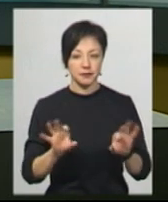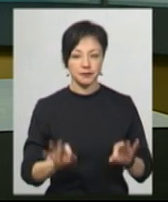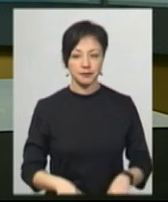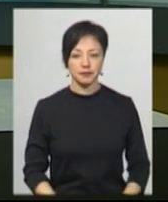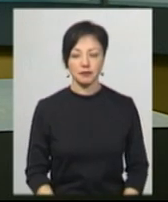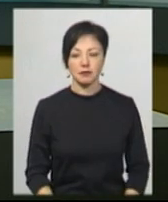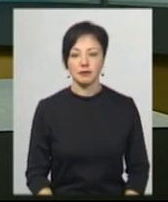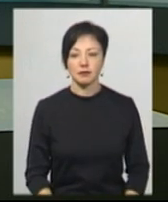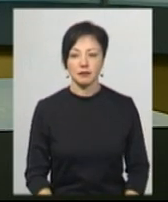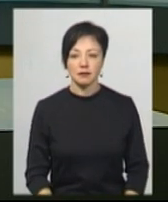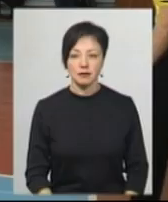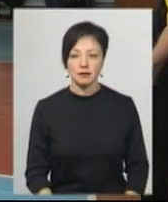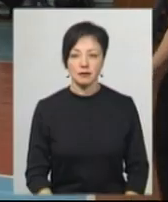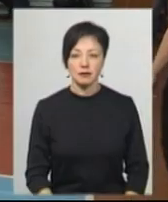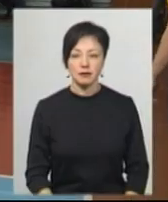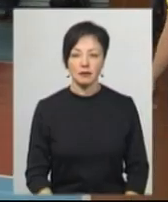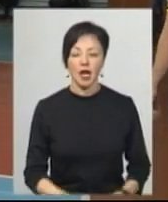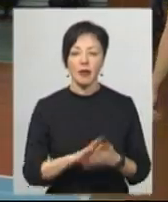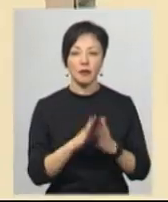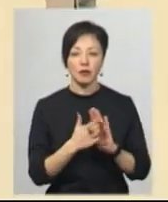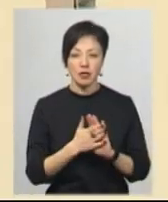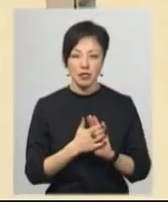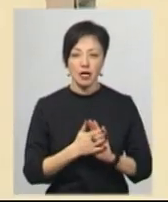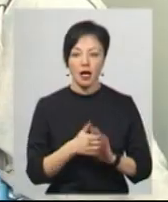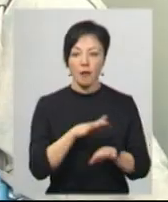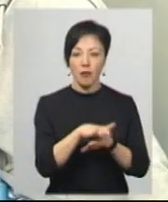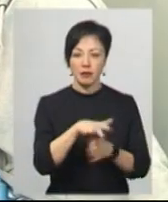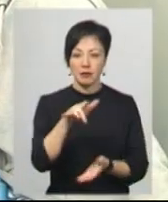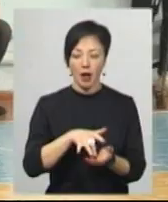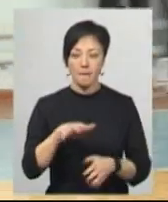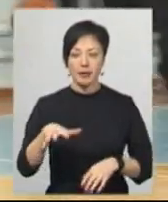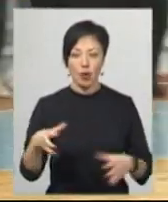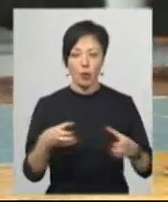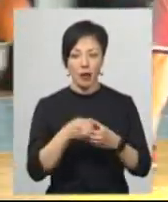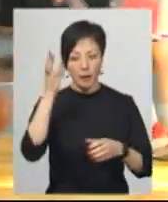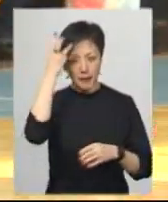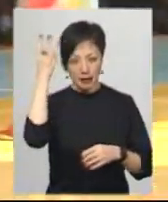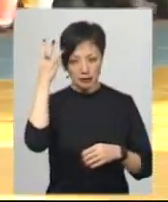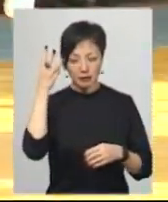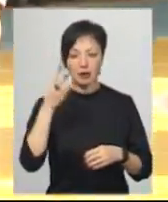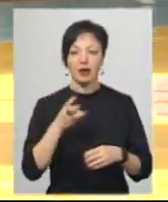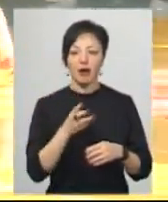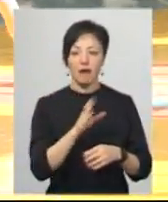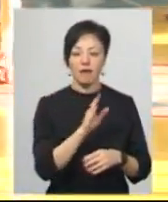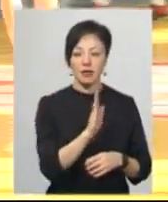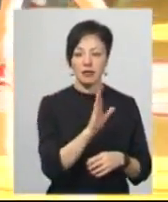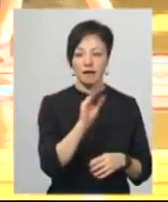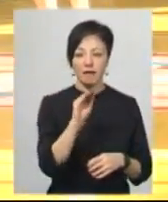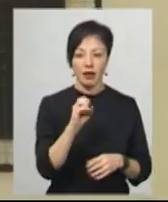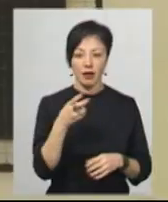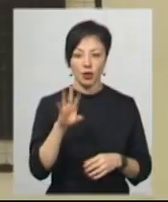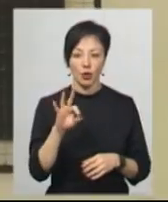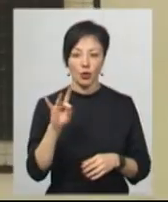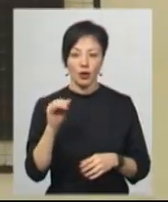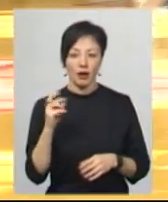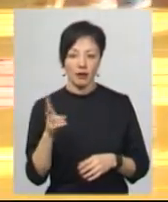Анастасії Збродової. На позиції форварда і центрового баскетбольної команди «Хмельницька політехніка» Василь Федоряк вважає, основою